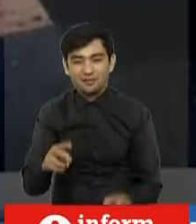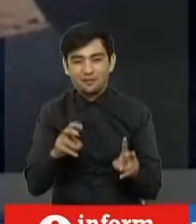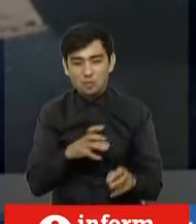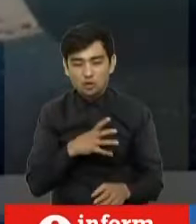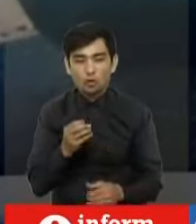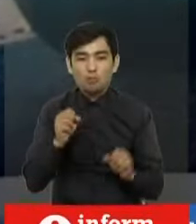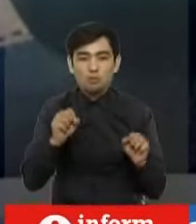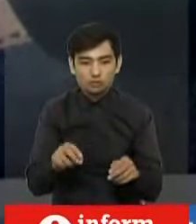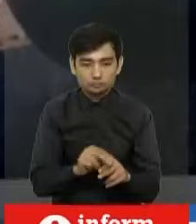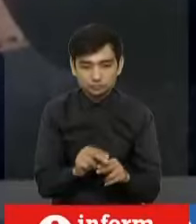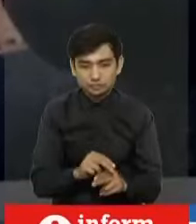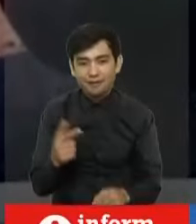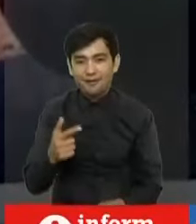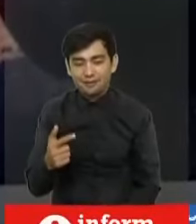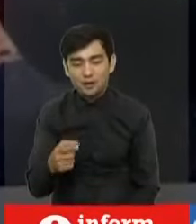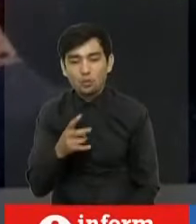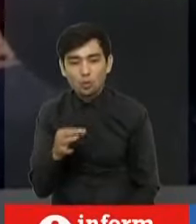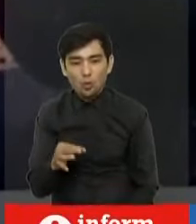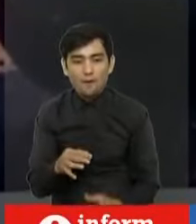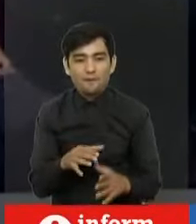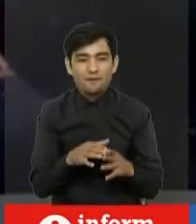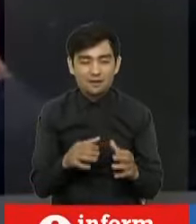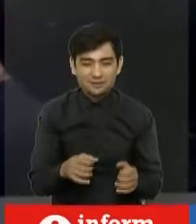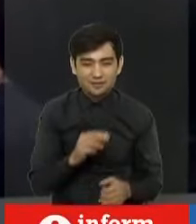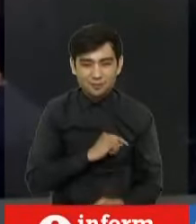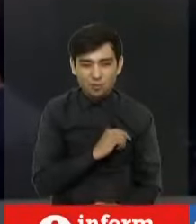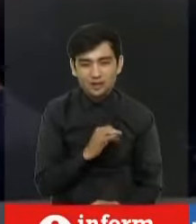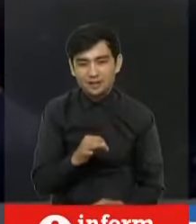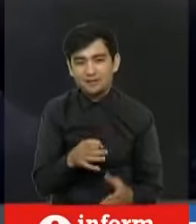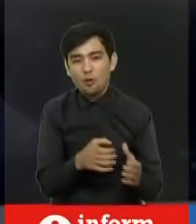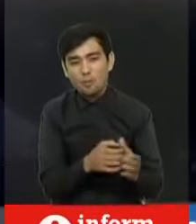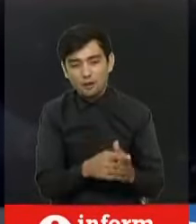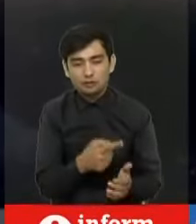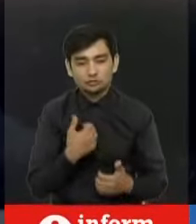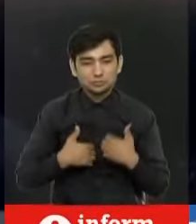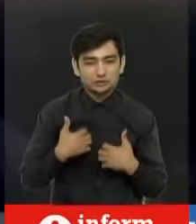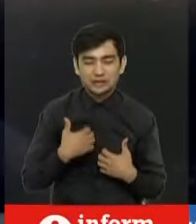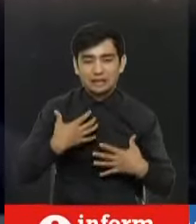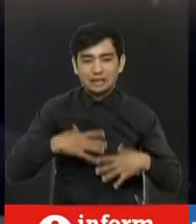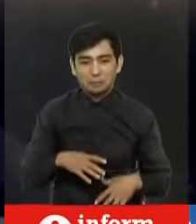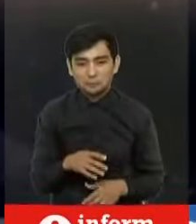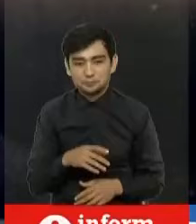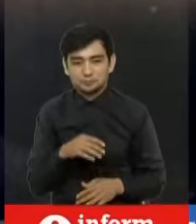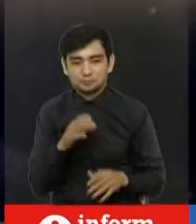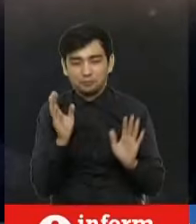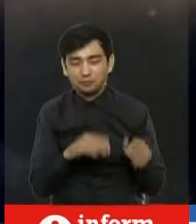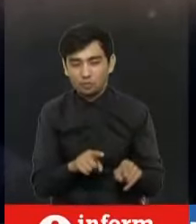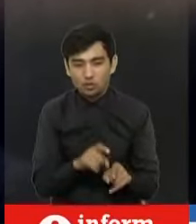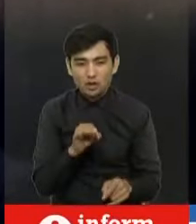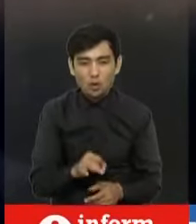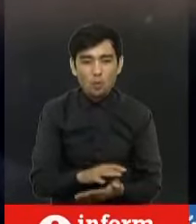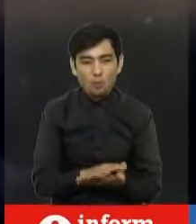можно отремонтировать по гарантии. Но чиновники с подрядчиками делать это не спешили. Кроме того, не проводилась уборка дорог и